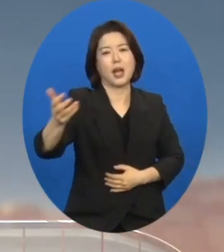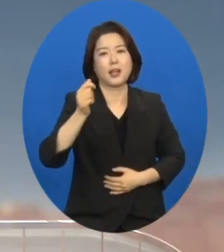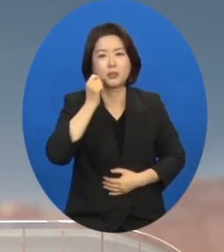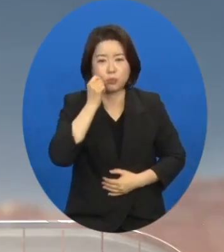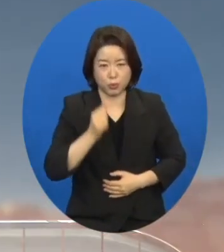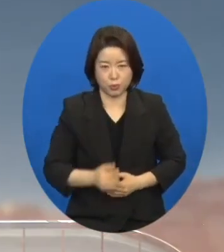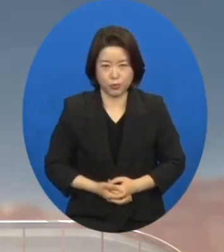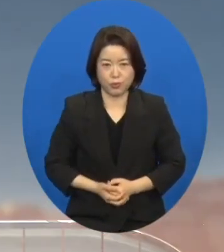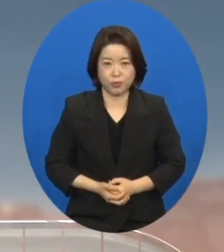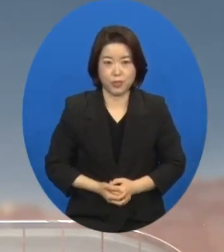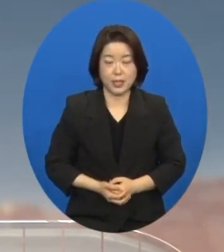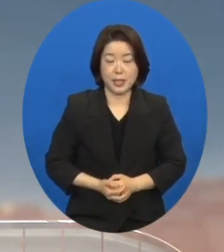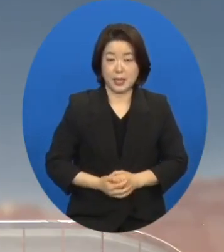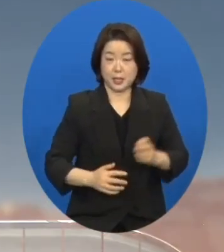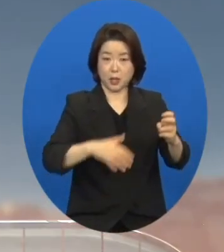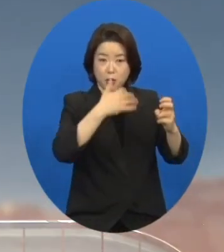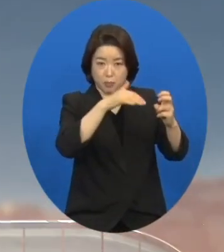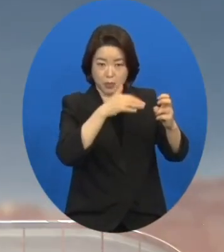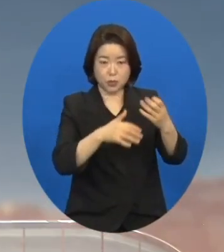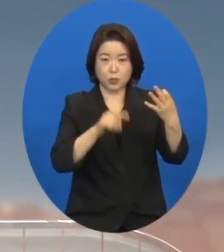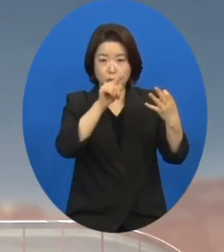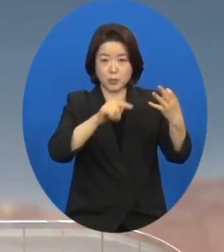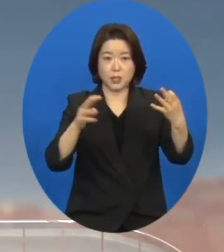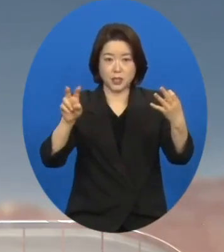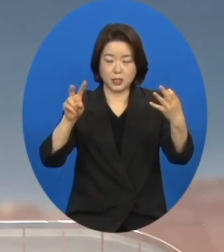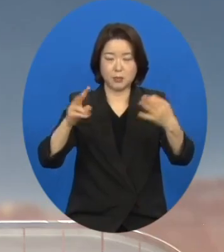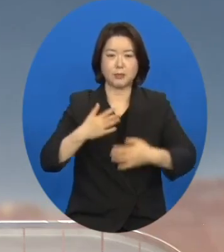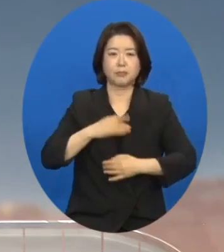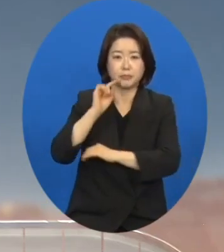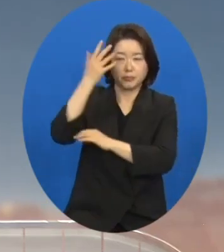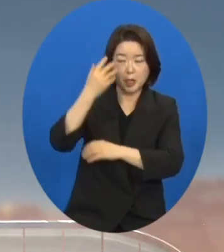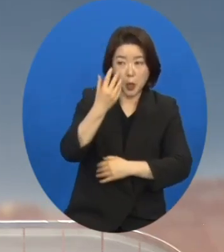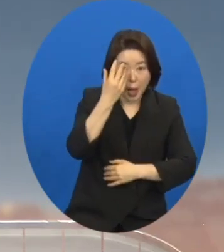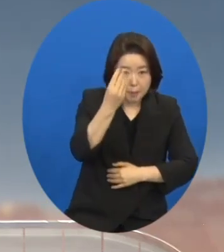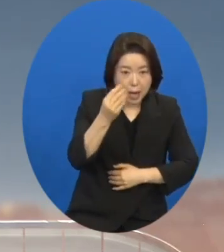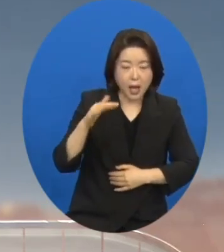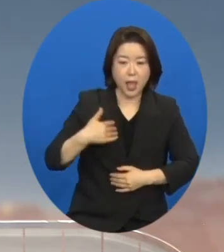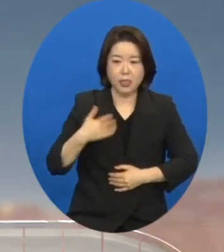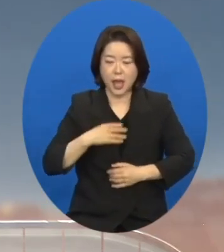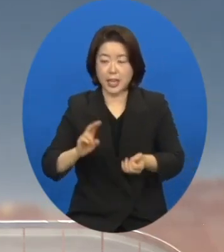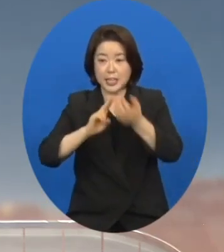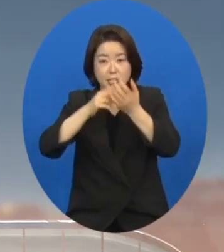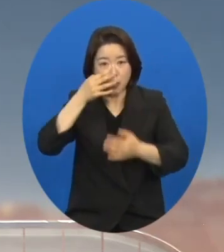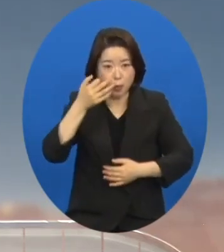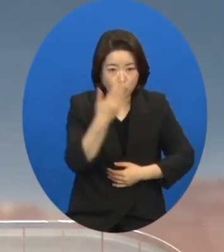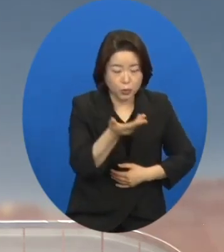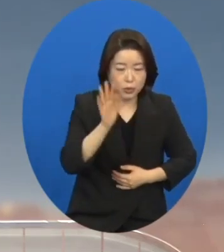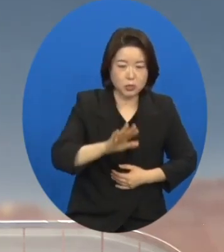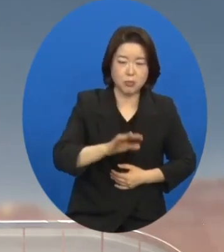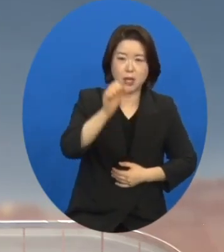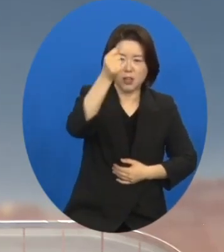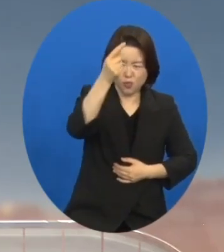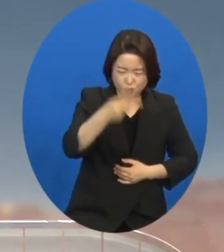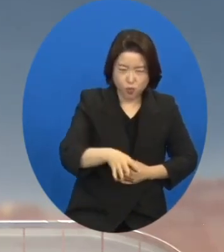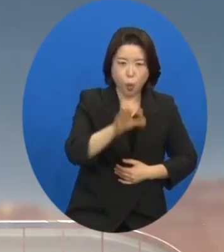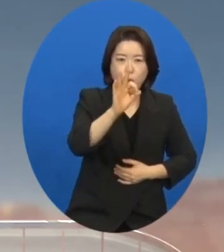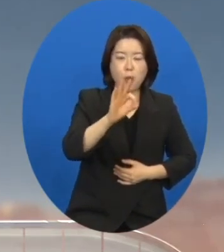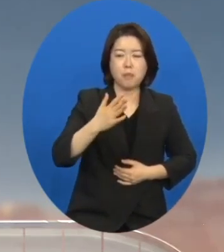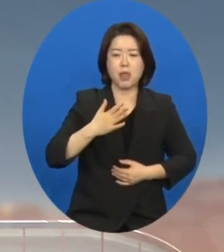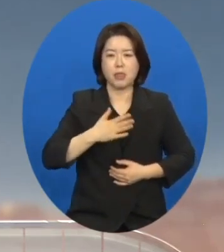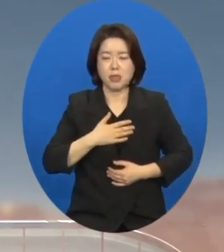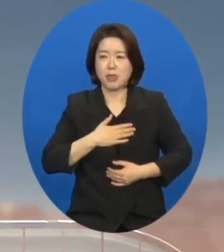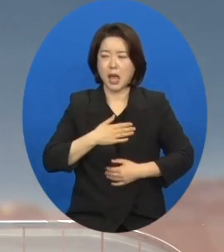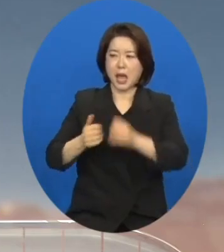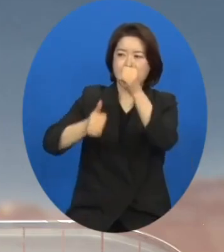나의 영광을 보고도 내가 이집트와 광야에서 보여준 이적을 보고 열 번이나 거듭 나를 시험하고 내 말에